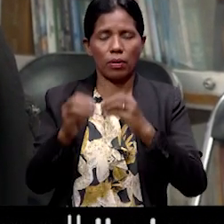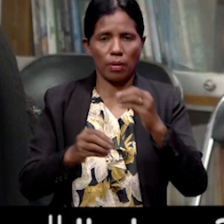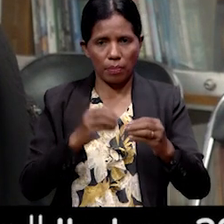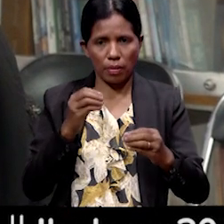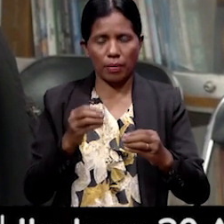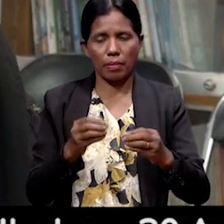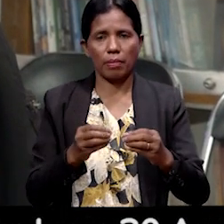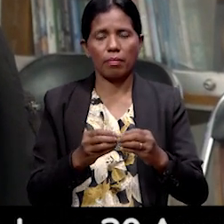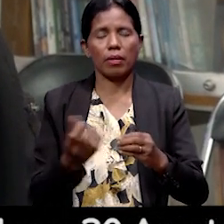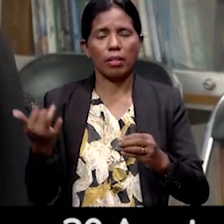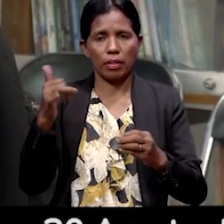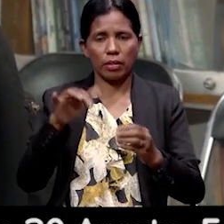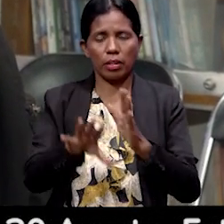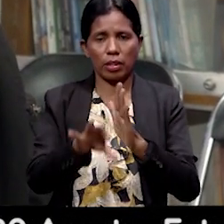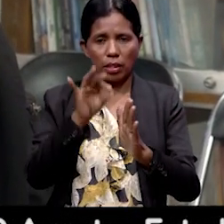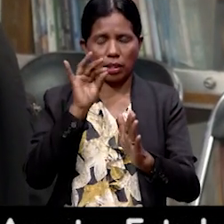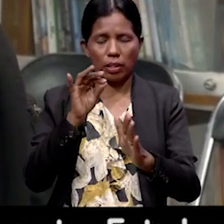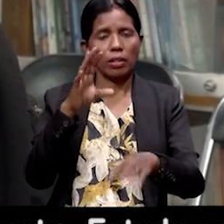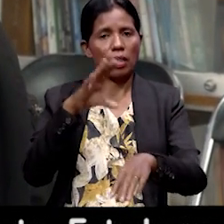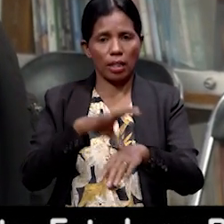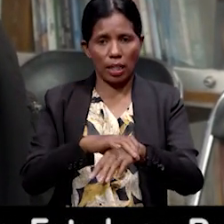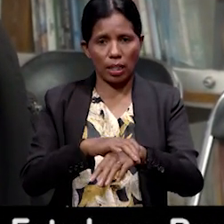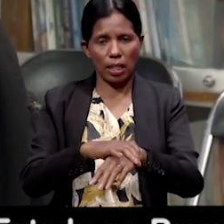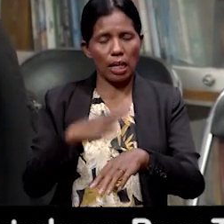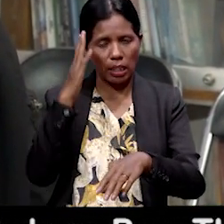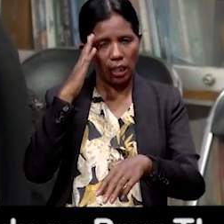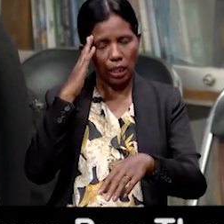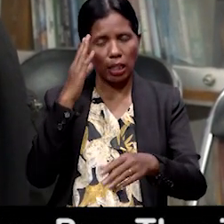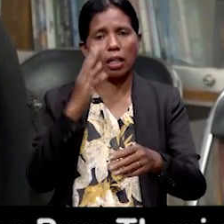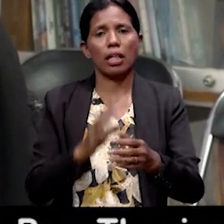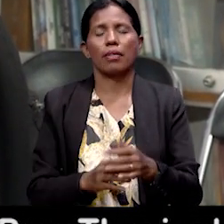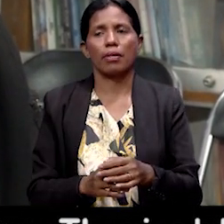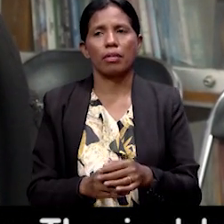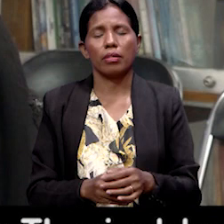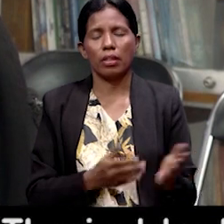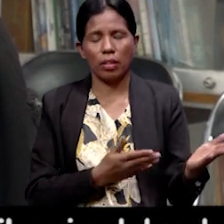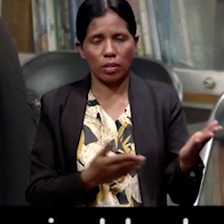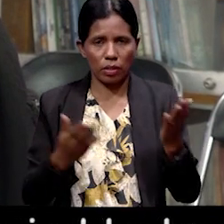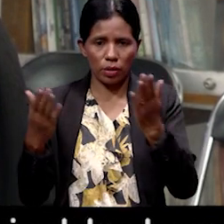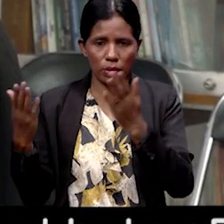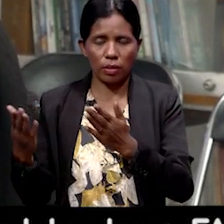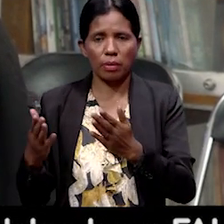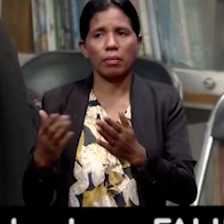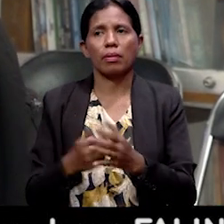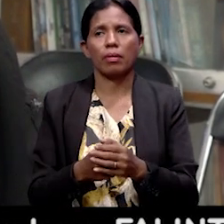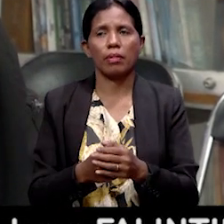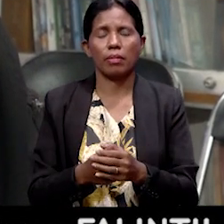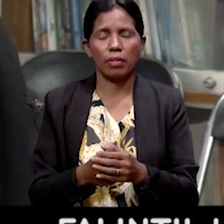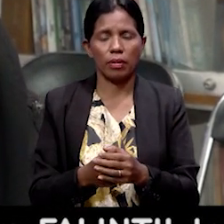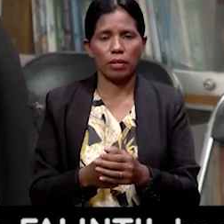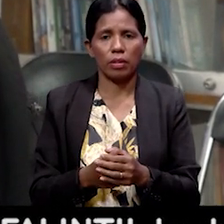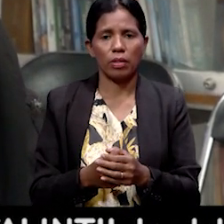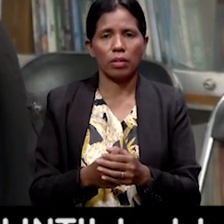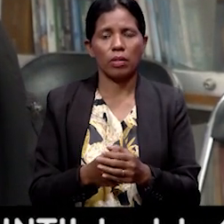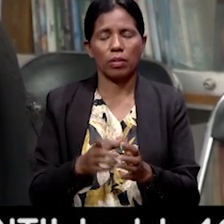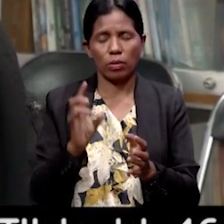ka heta no si busca no apreensão, depois sei submete ia mais tarde, 72 horas ni tempo nene